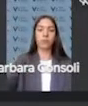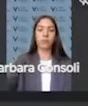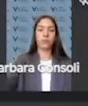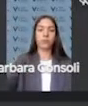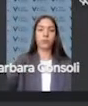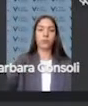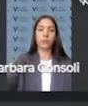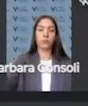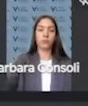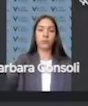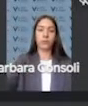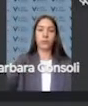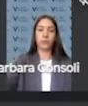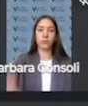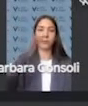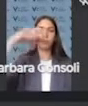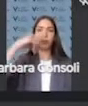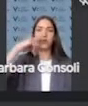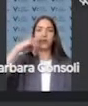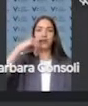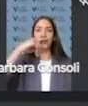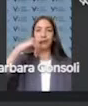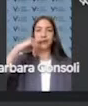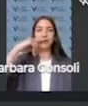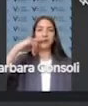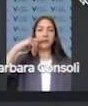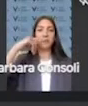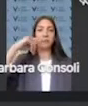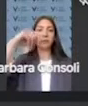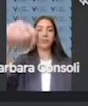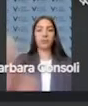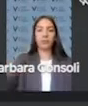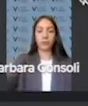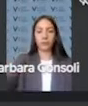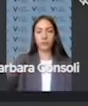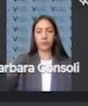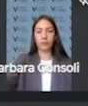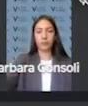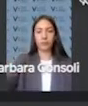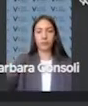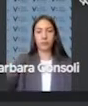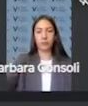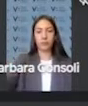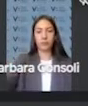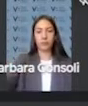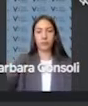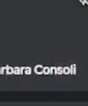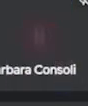se un percorso preclude l'altro.